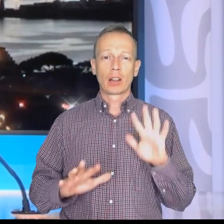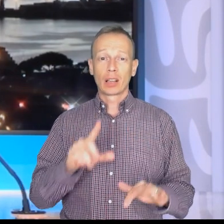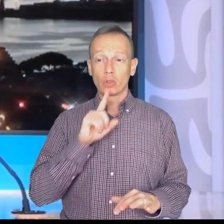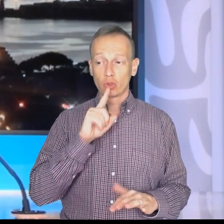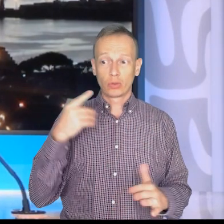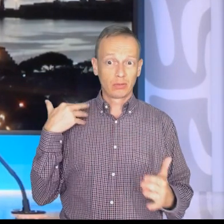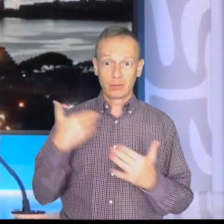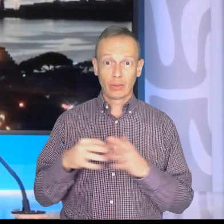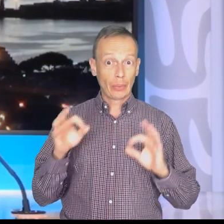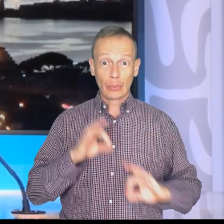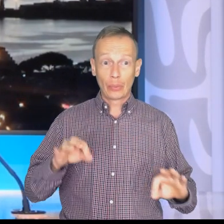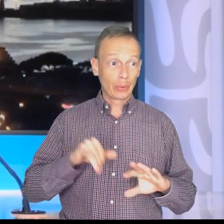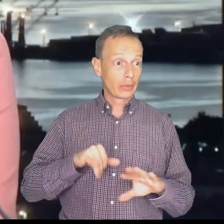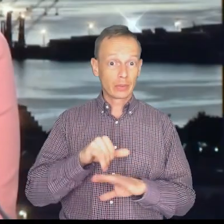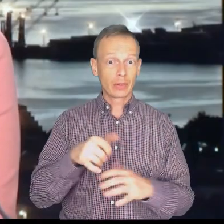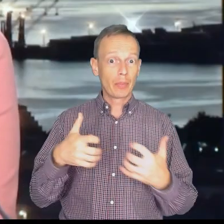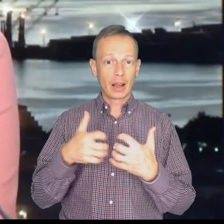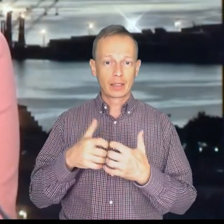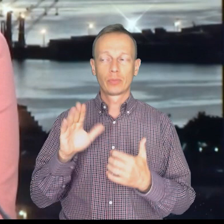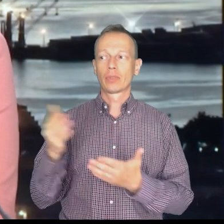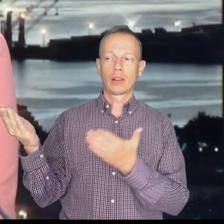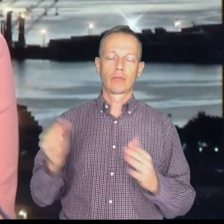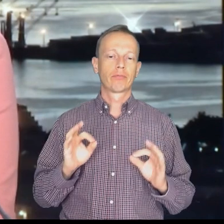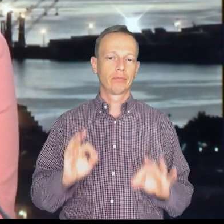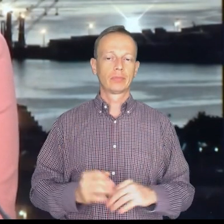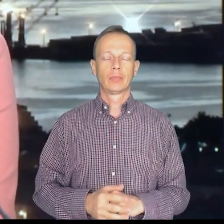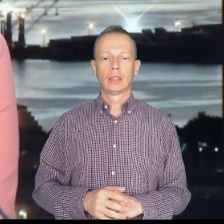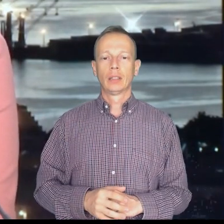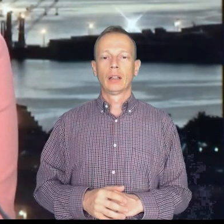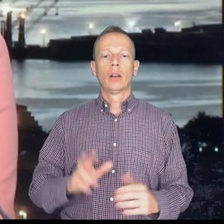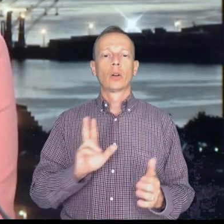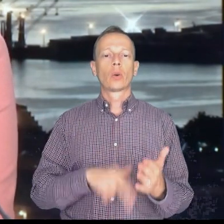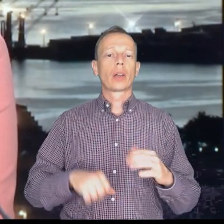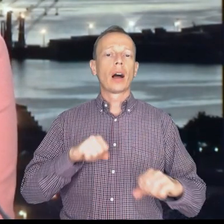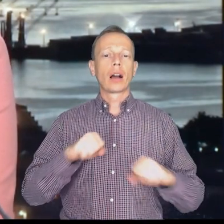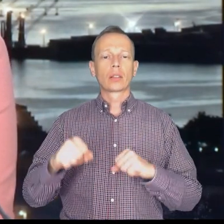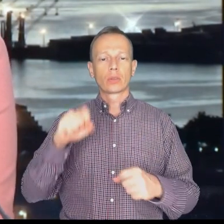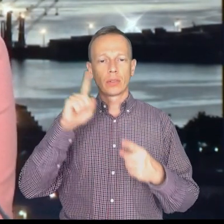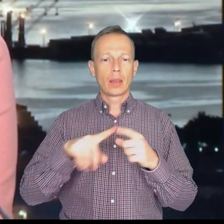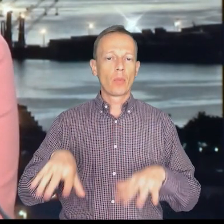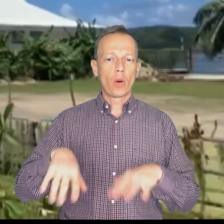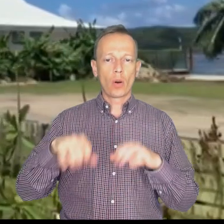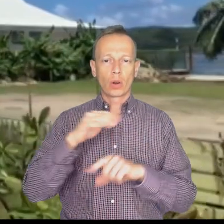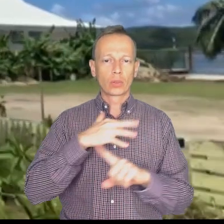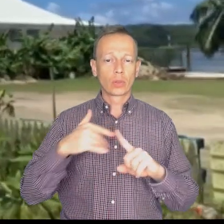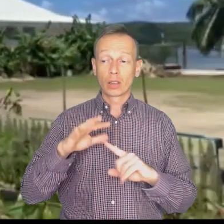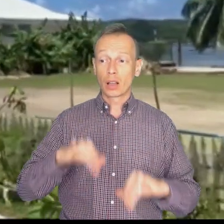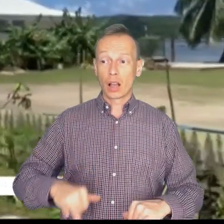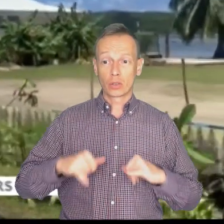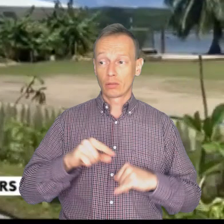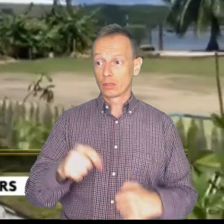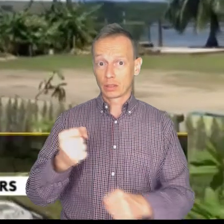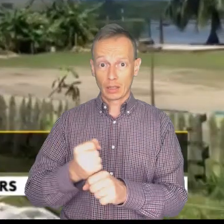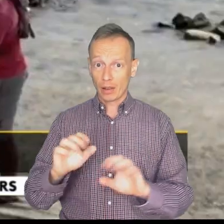dépourvus de transport aérien. Les contrats d'accès à l'emploi social continuent de bénéficier à des jeunes sans emploi, un